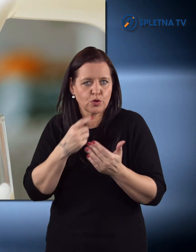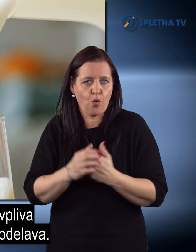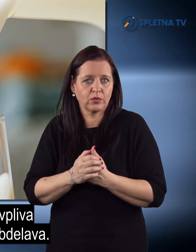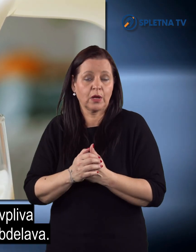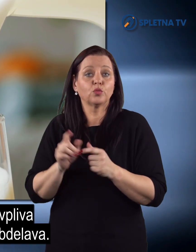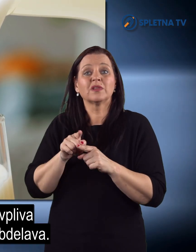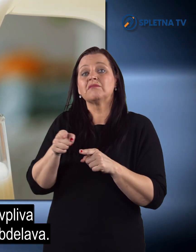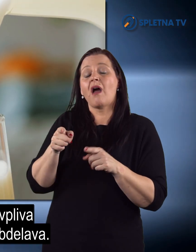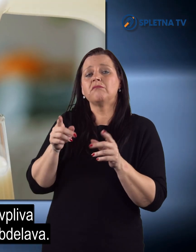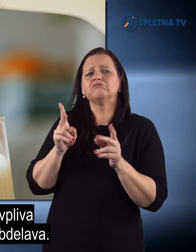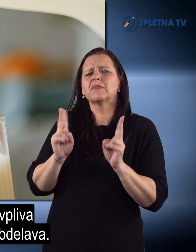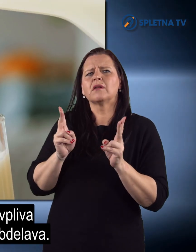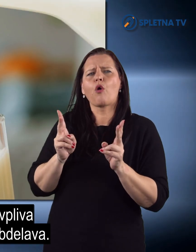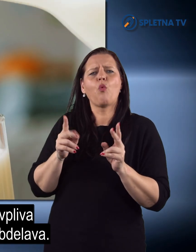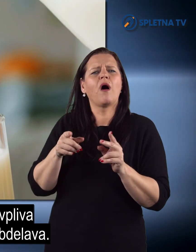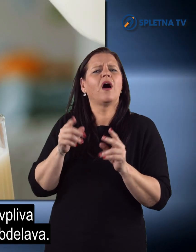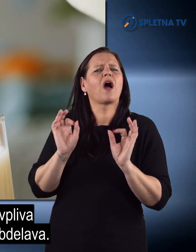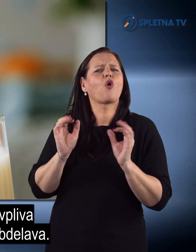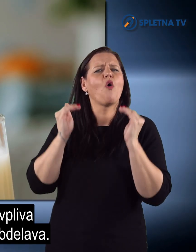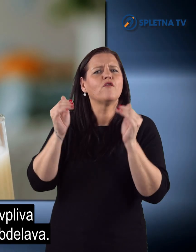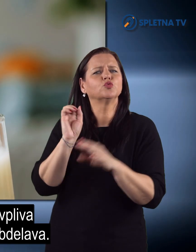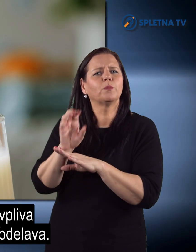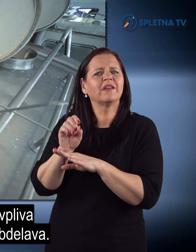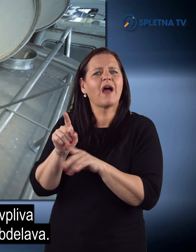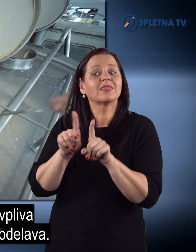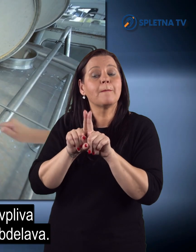kakovost vpliva temperaturna obdelava.